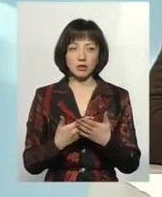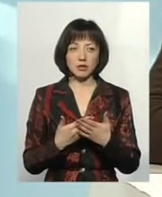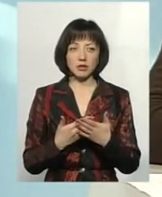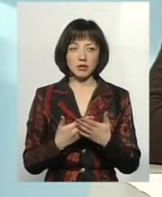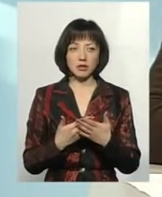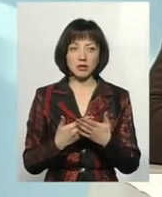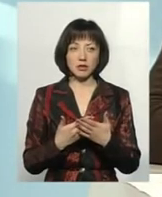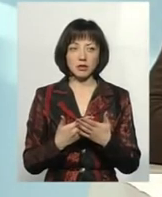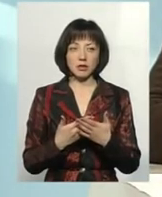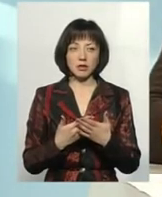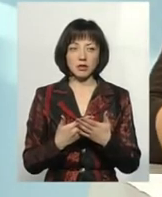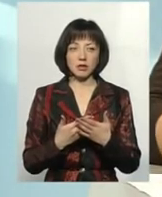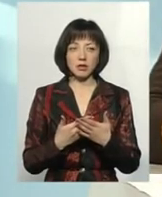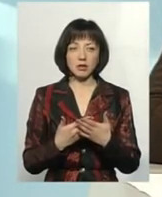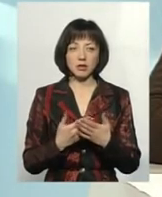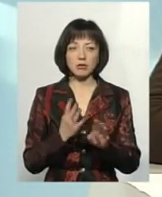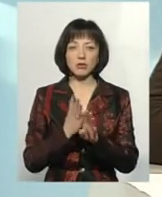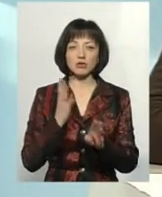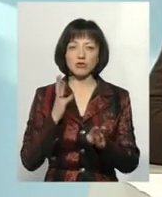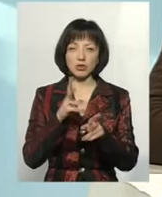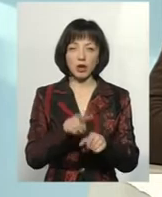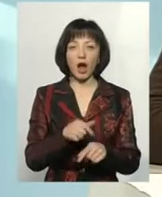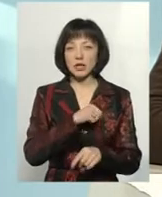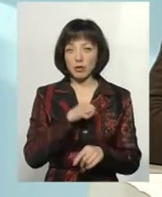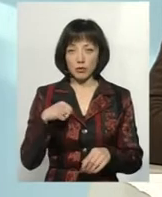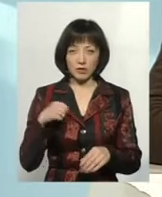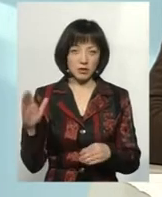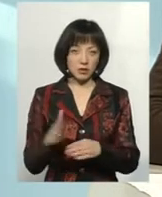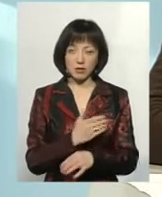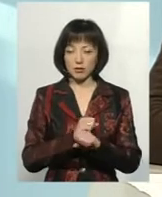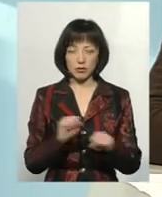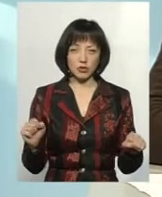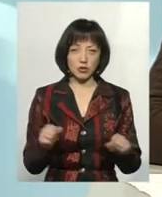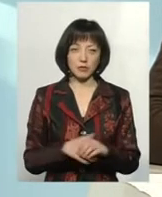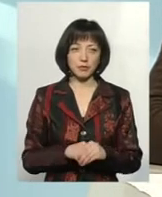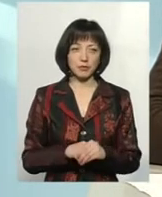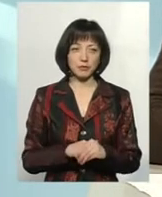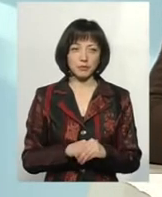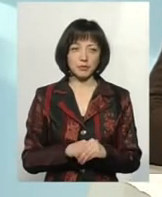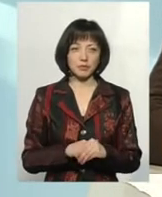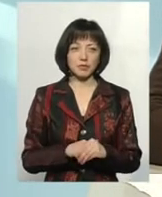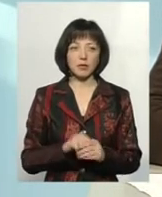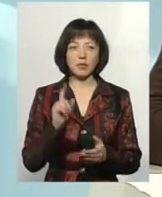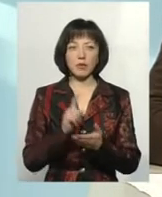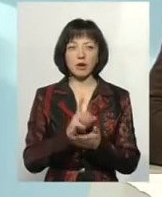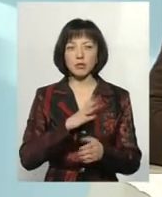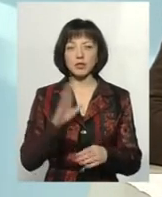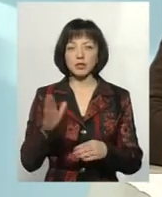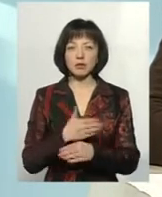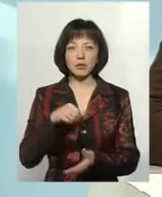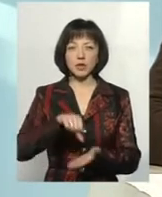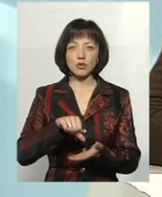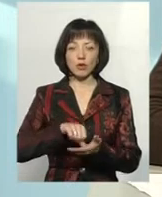тоді порядку черги. Але самовільно зрізати ні в якому разі не можна. Так, воно має бути зрізане в